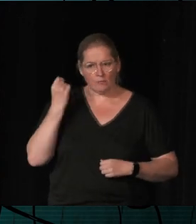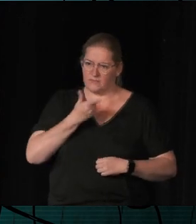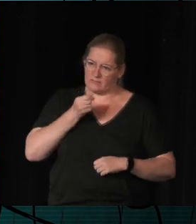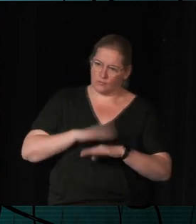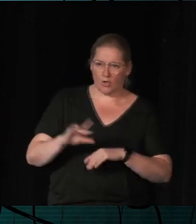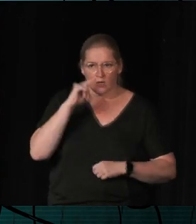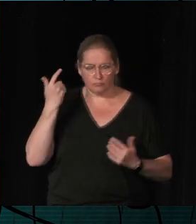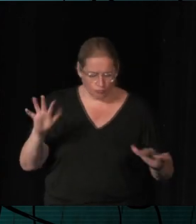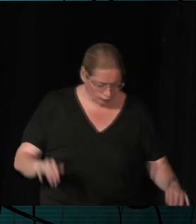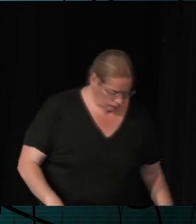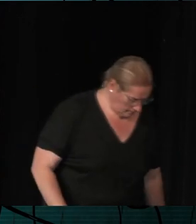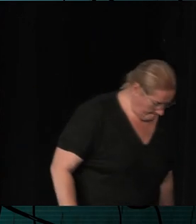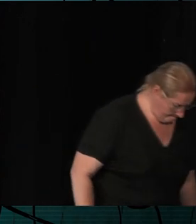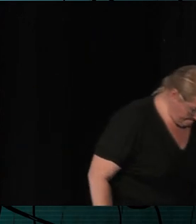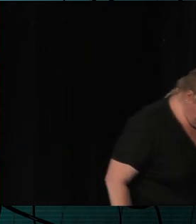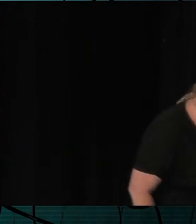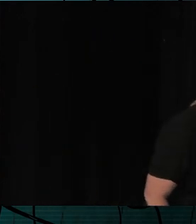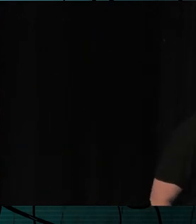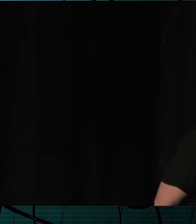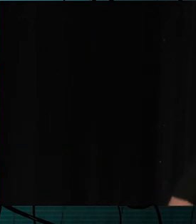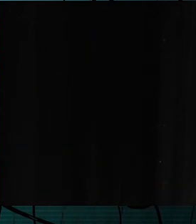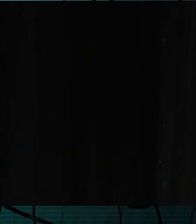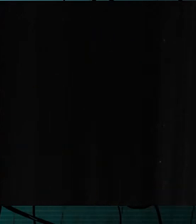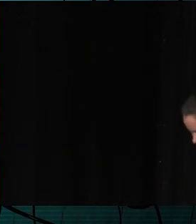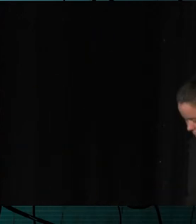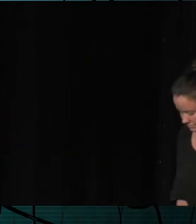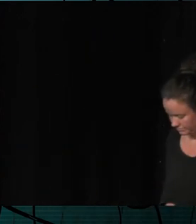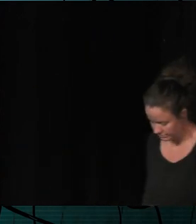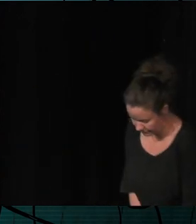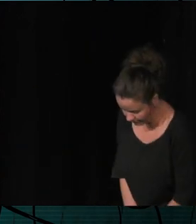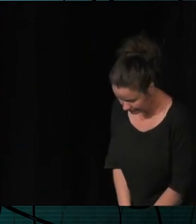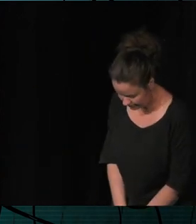parler d'un homme. Et en même temps, bah, je sentais bien